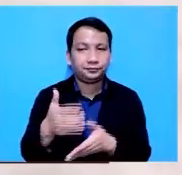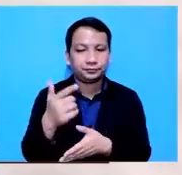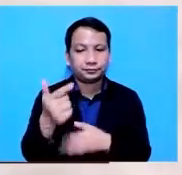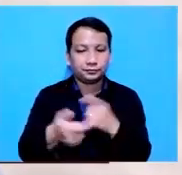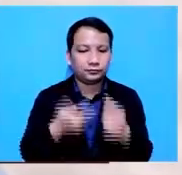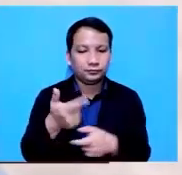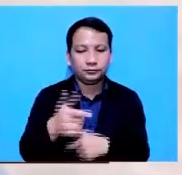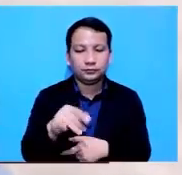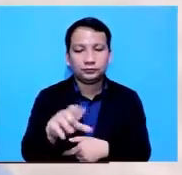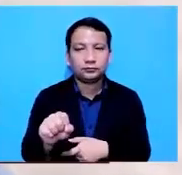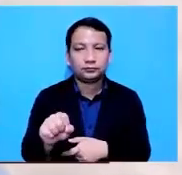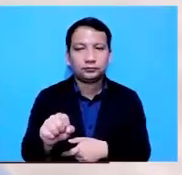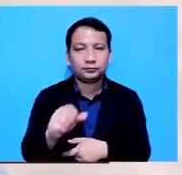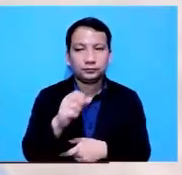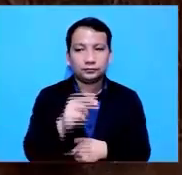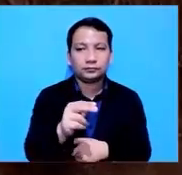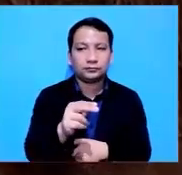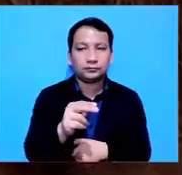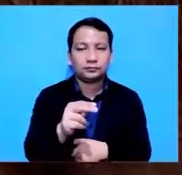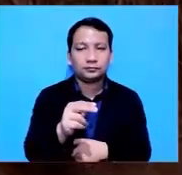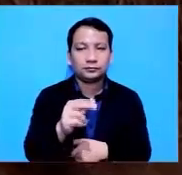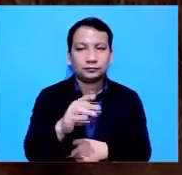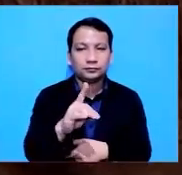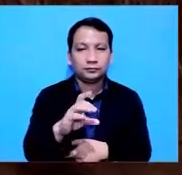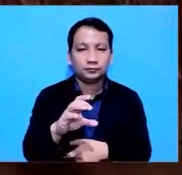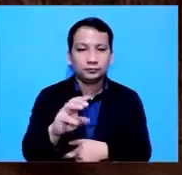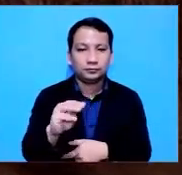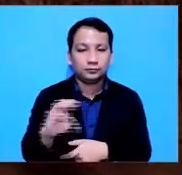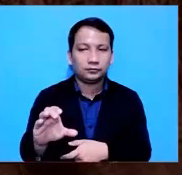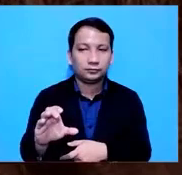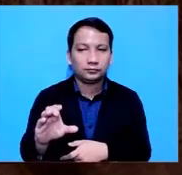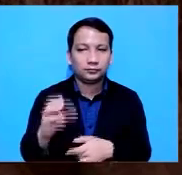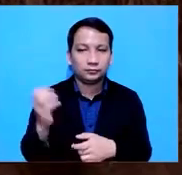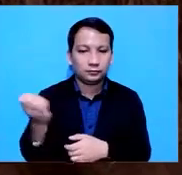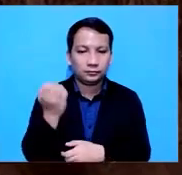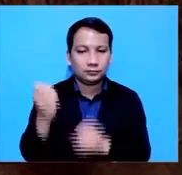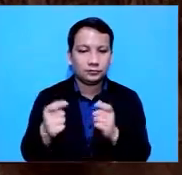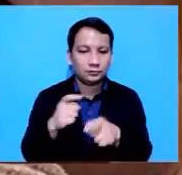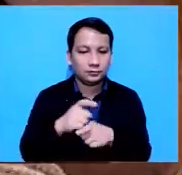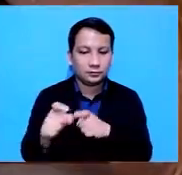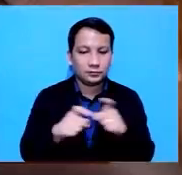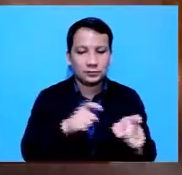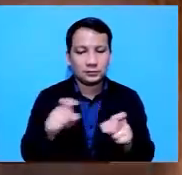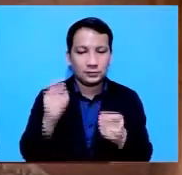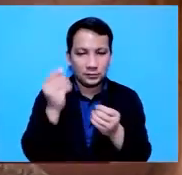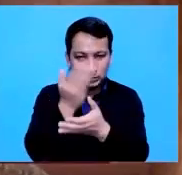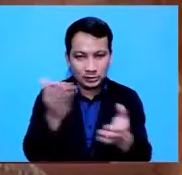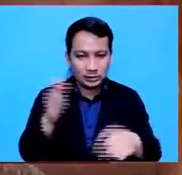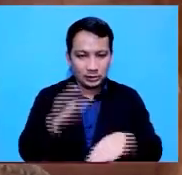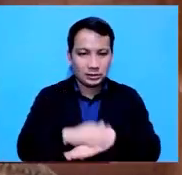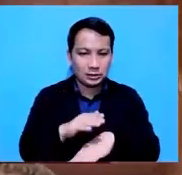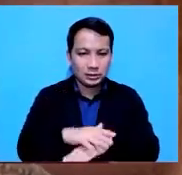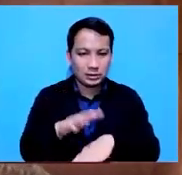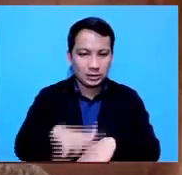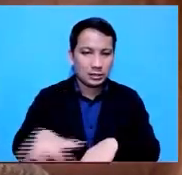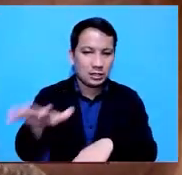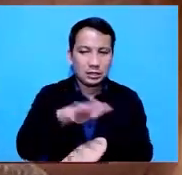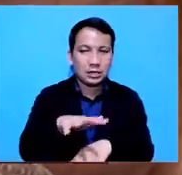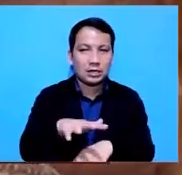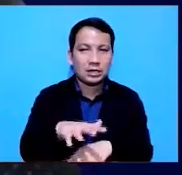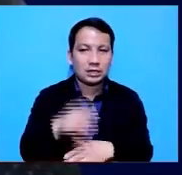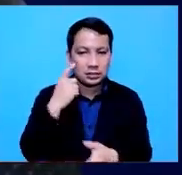Disaster Risk Reduction and Management Council para gamitin ang emergency texting sa pagpapaalala sa kanilang subscribers na magparehistro